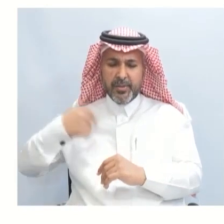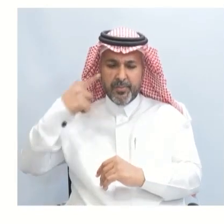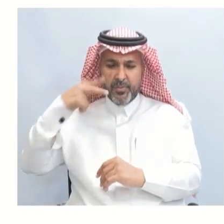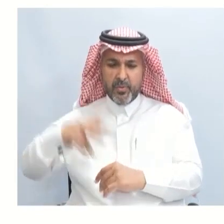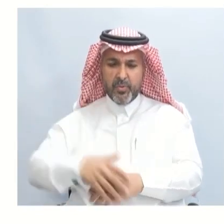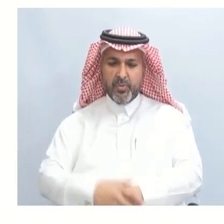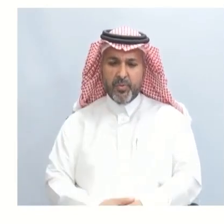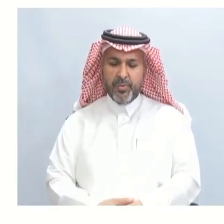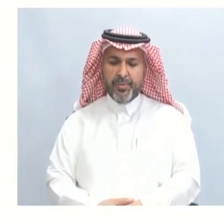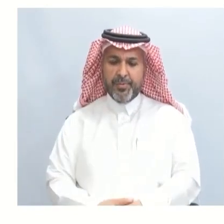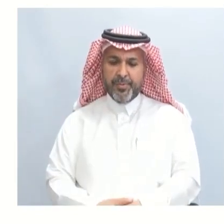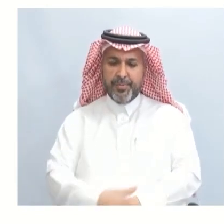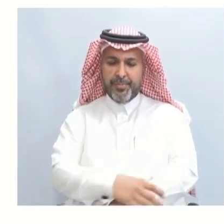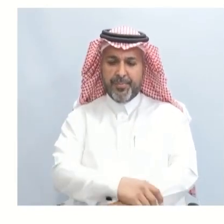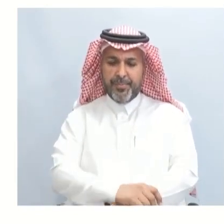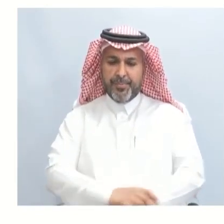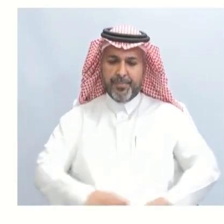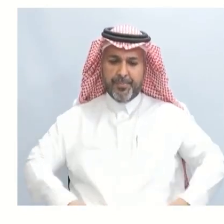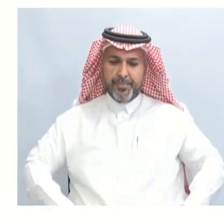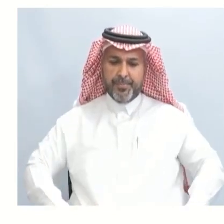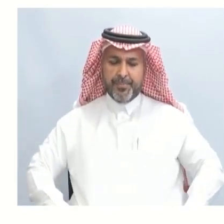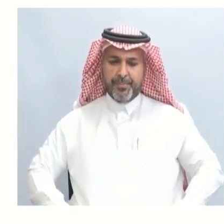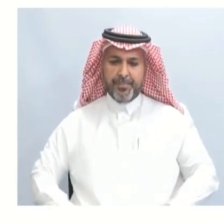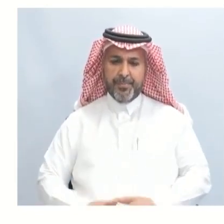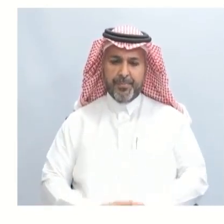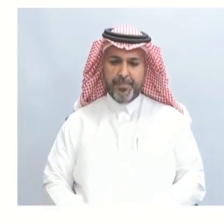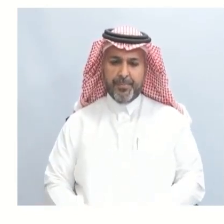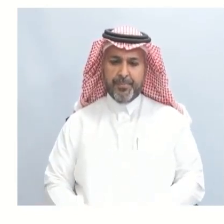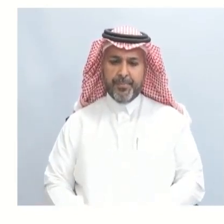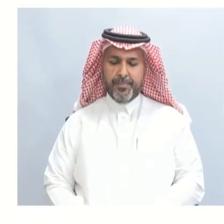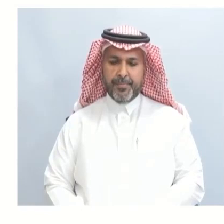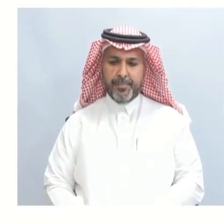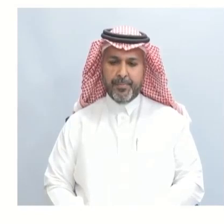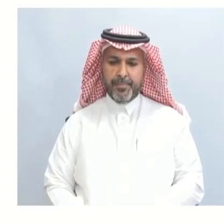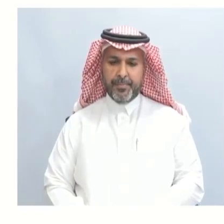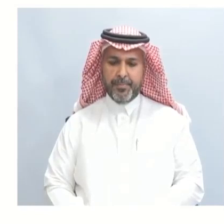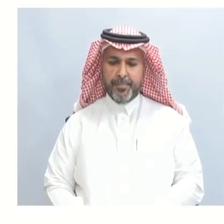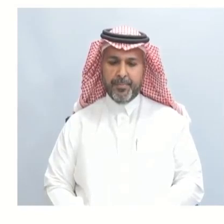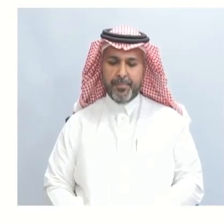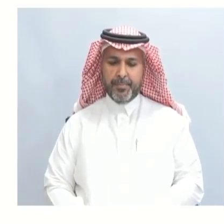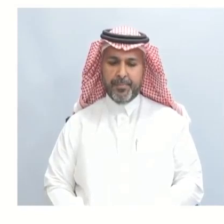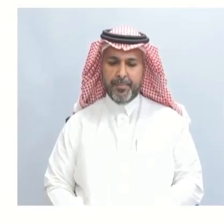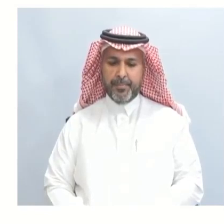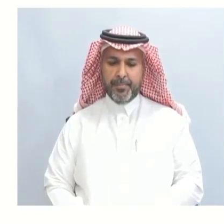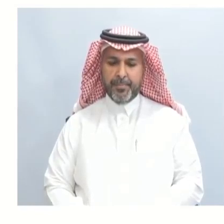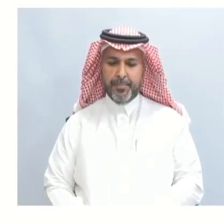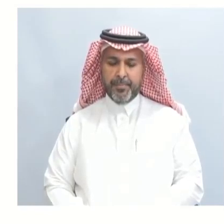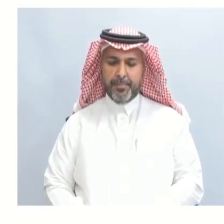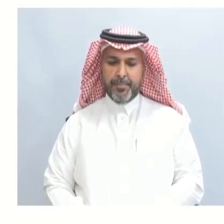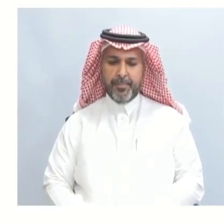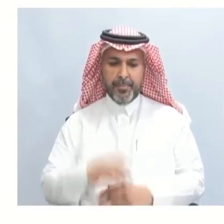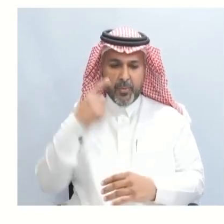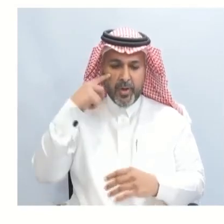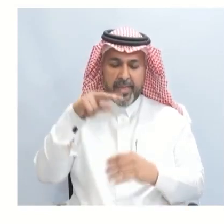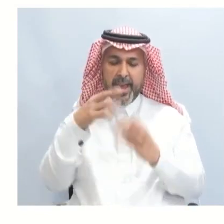والطالبه ثبت معي هذه المعادله اف تساوي ثابت ام 1 في الام 2 على ار تربيع لو اتاك سؤال في الاختبار